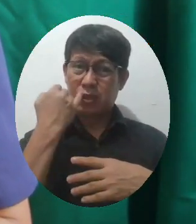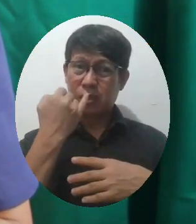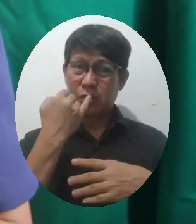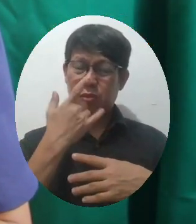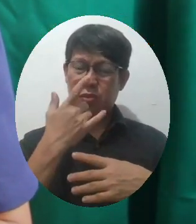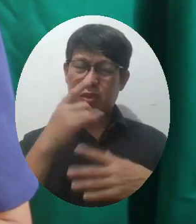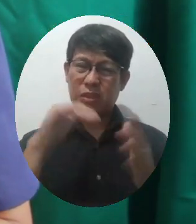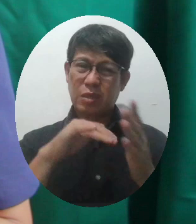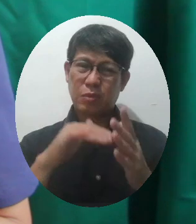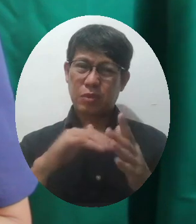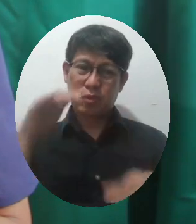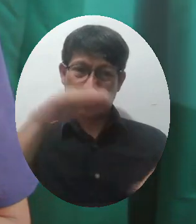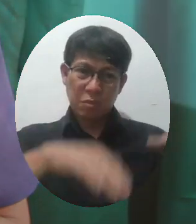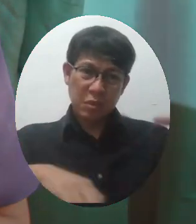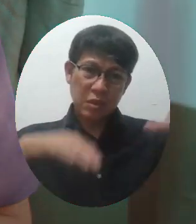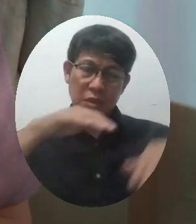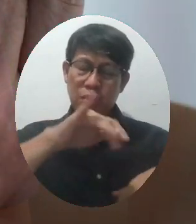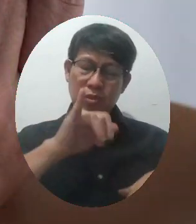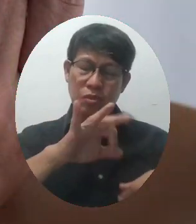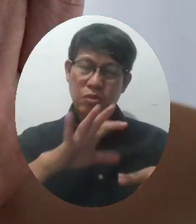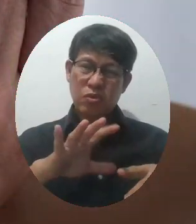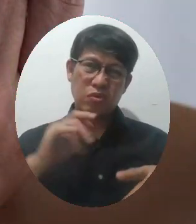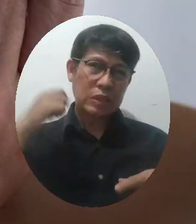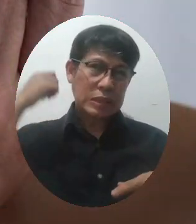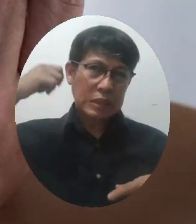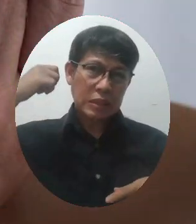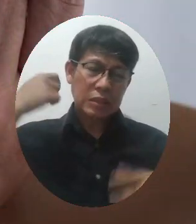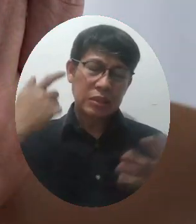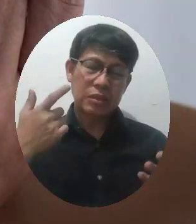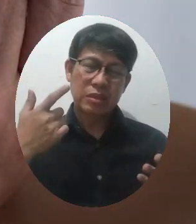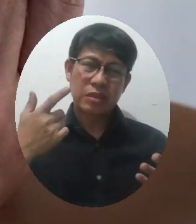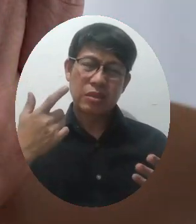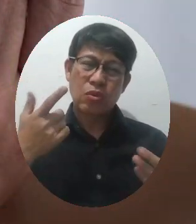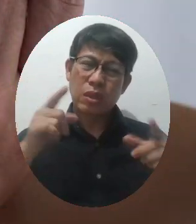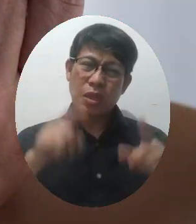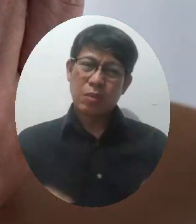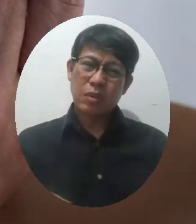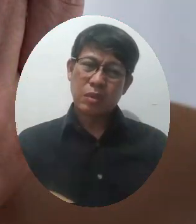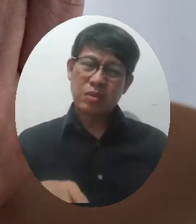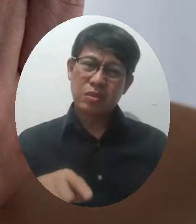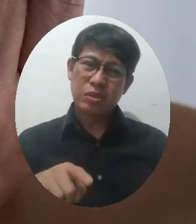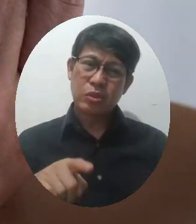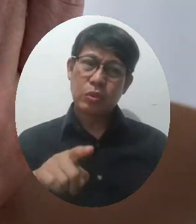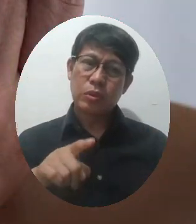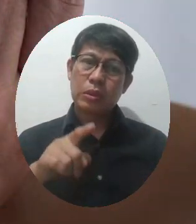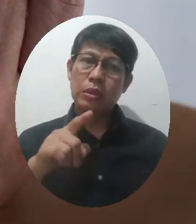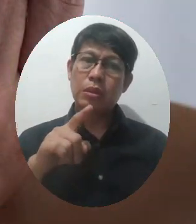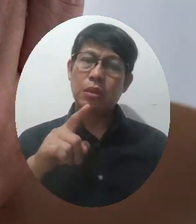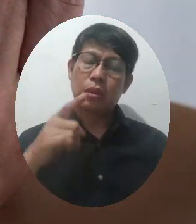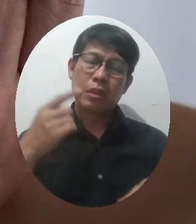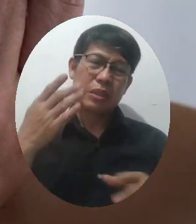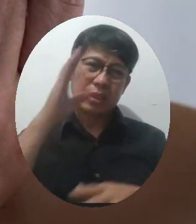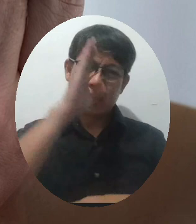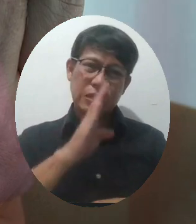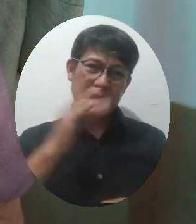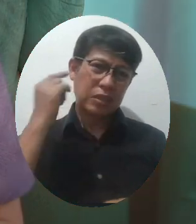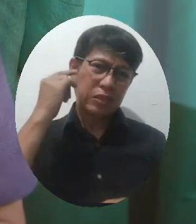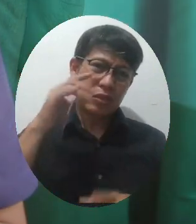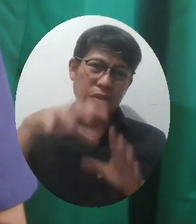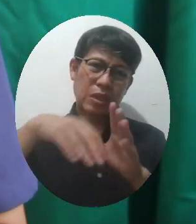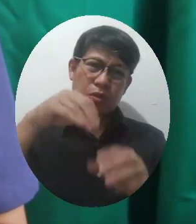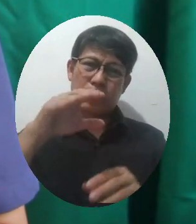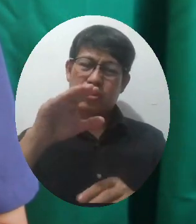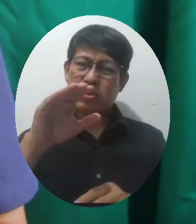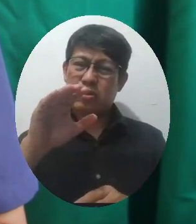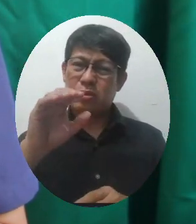ano naman, kung for example, nag-swimming ang isang tao, o kaya nagkalikot ng tenga nila, usually na ang nai-infect is yung outer ear na tinatawag